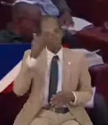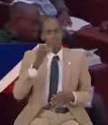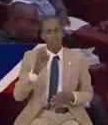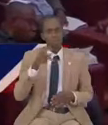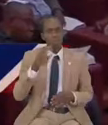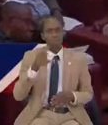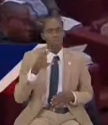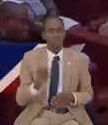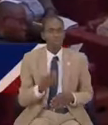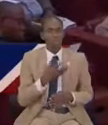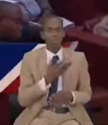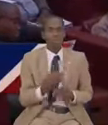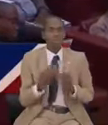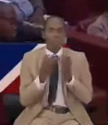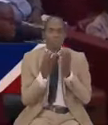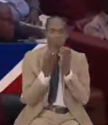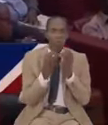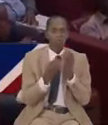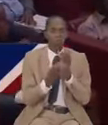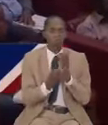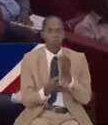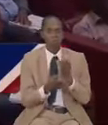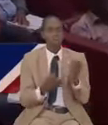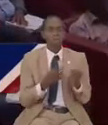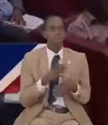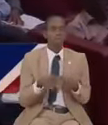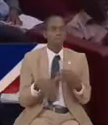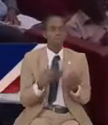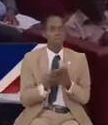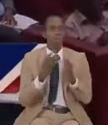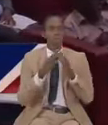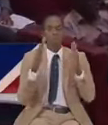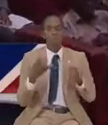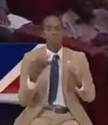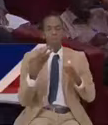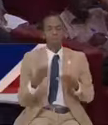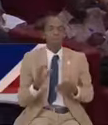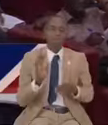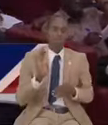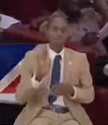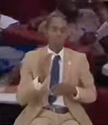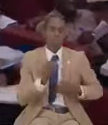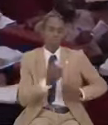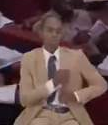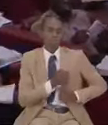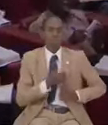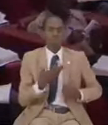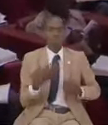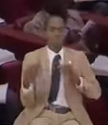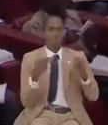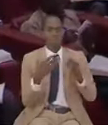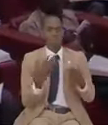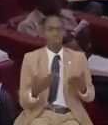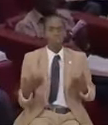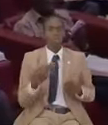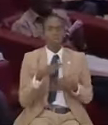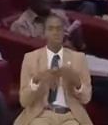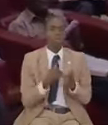précieuse tout son arsenal et tous ceux qui se trouvaient dans ces